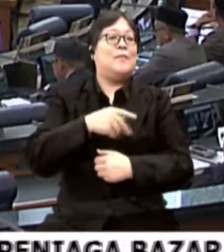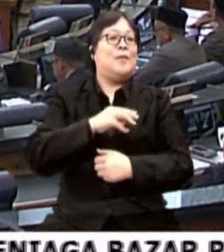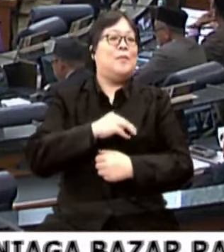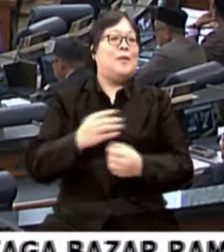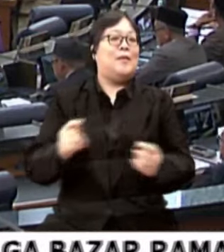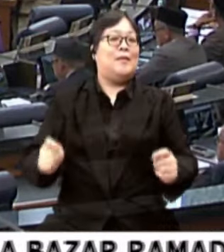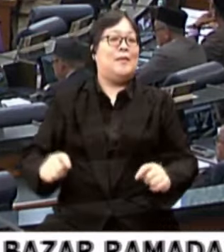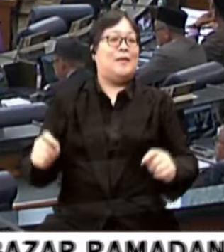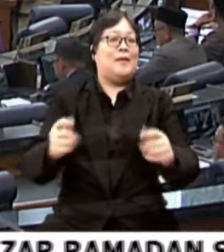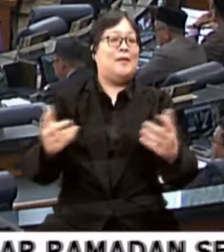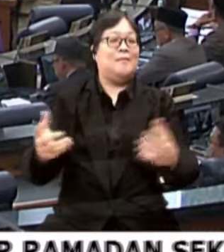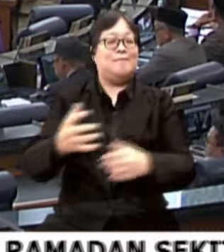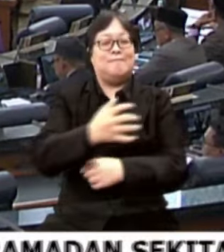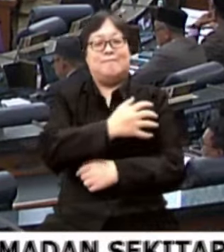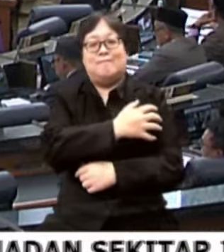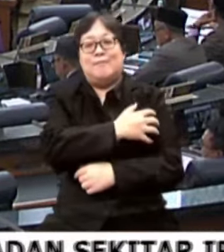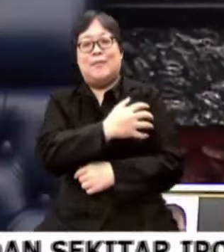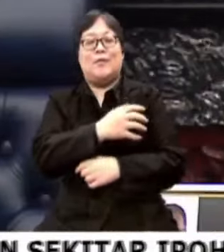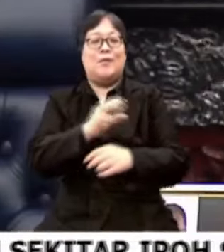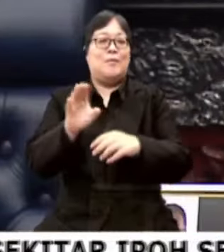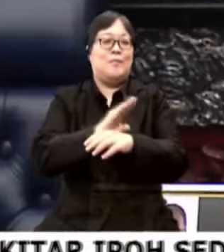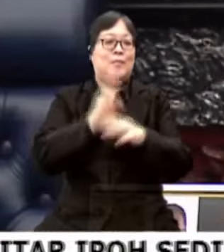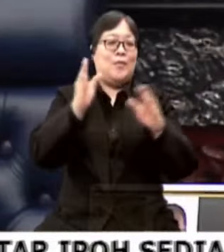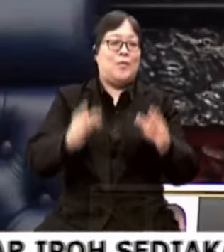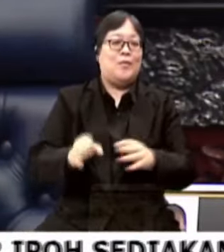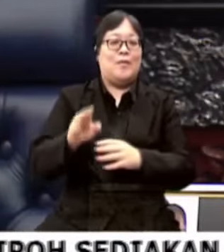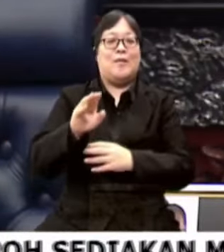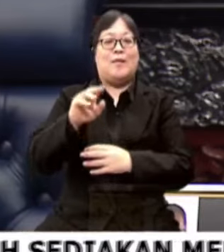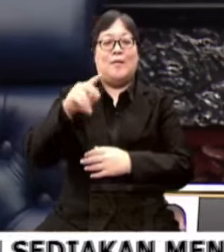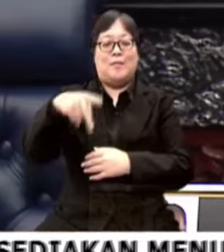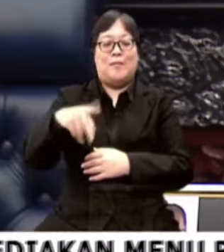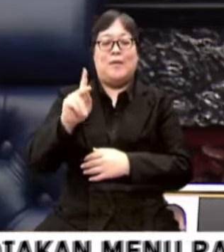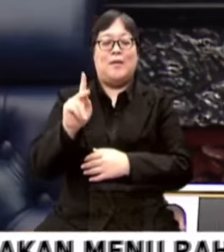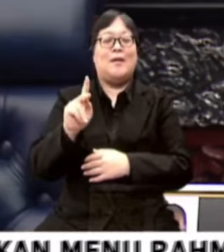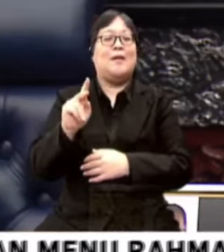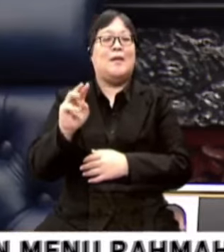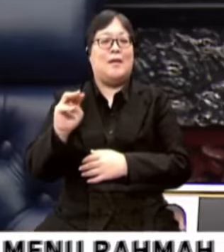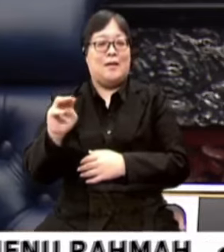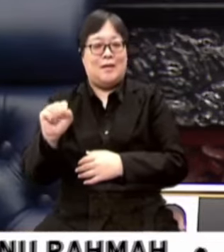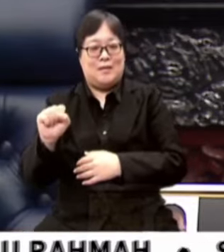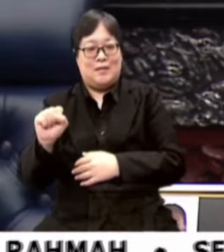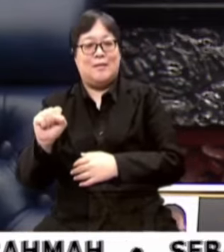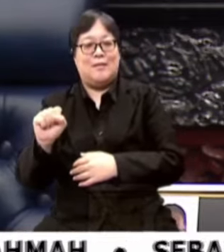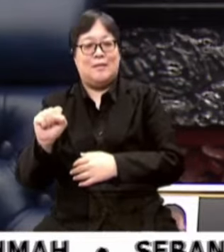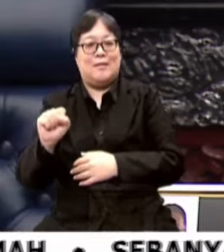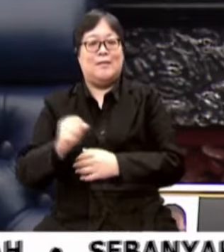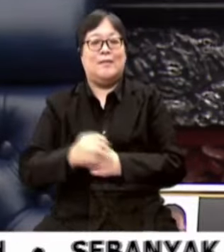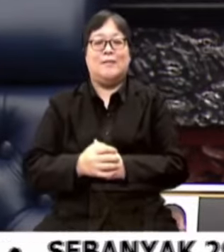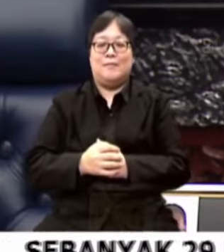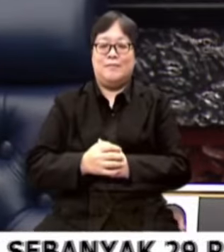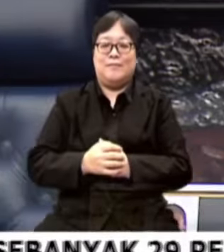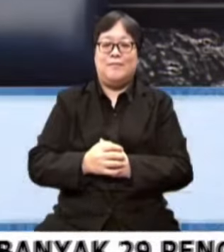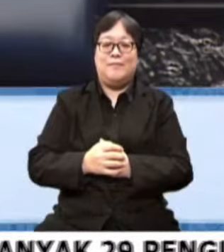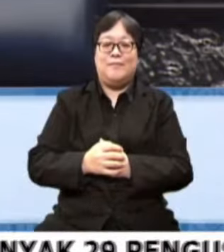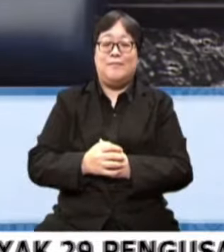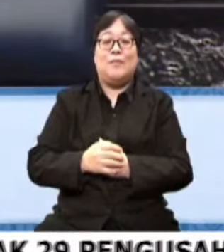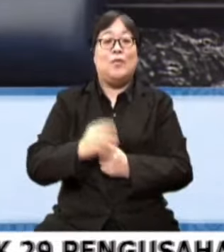tindakan dalam memperkasakan Usahawan perusahaan mikro kecil dan sederhana atau ringkasnya pmks